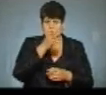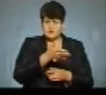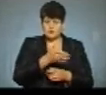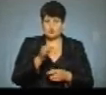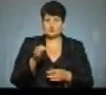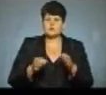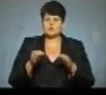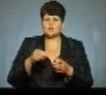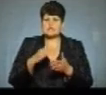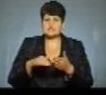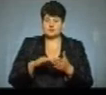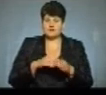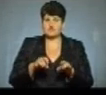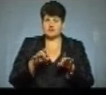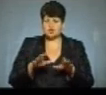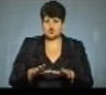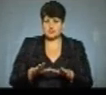суд скасував рішення